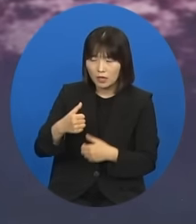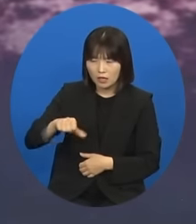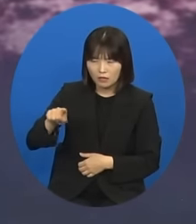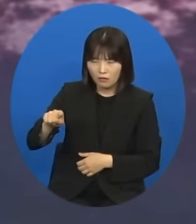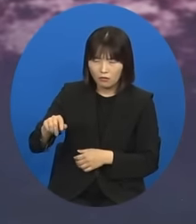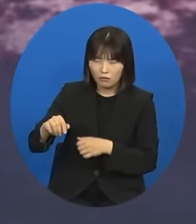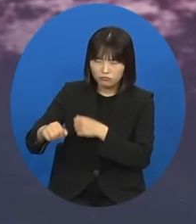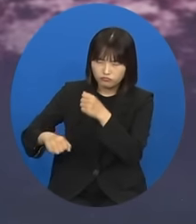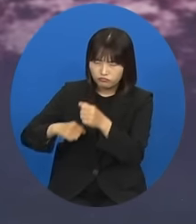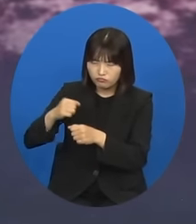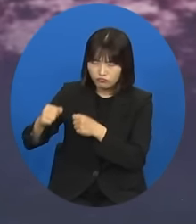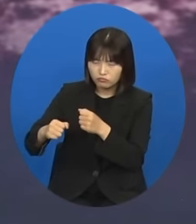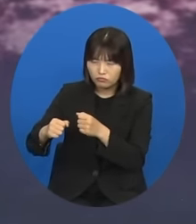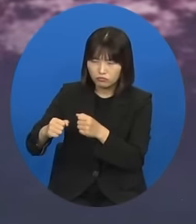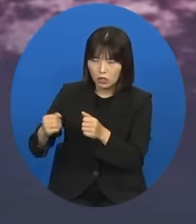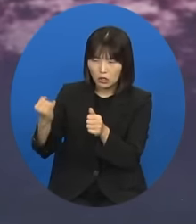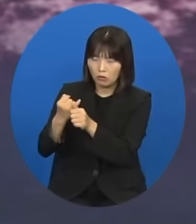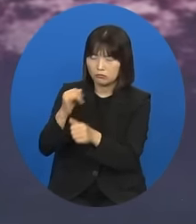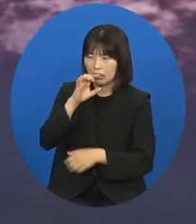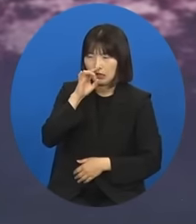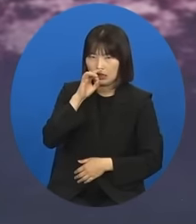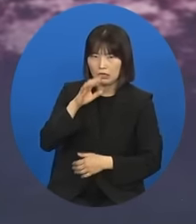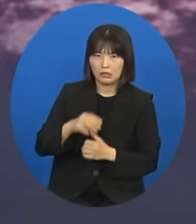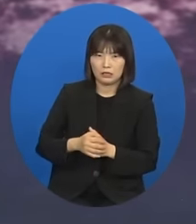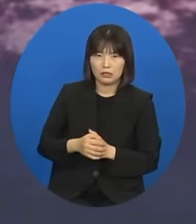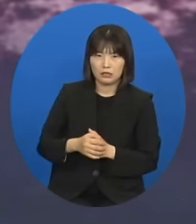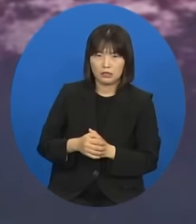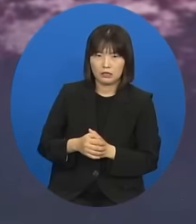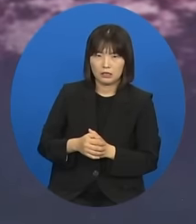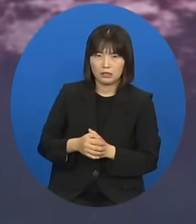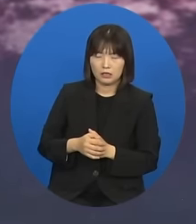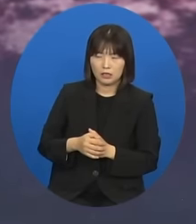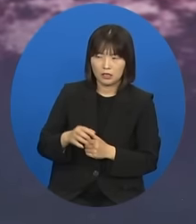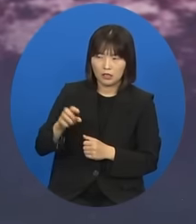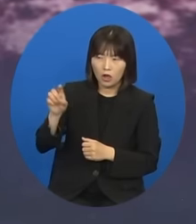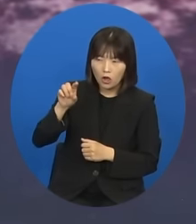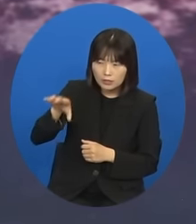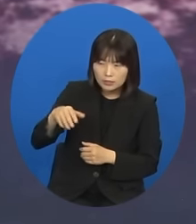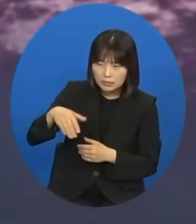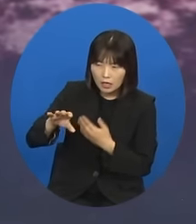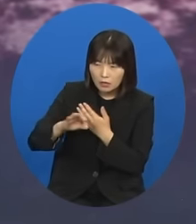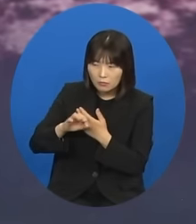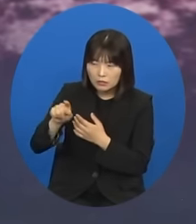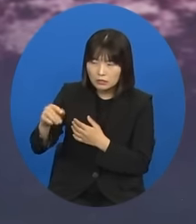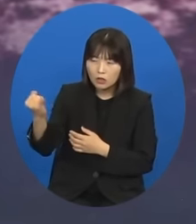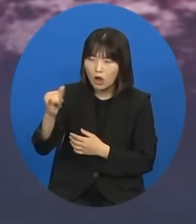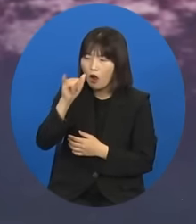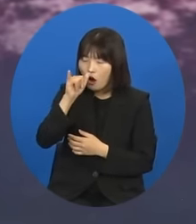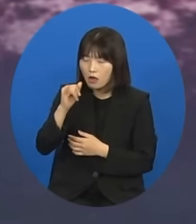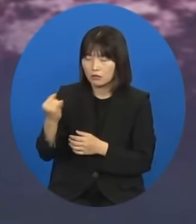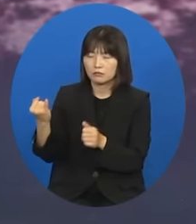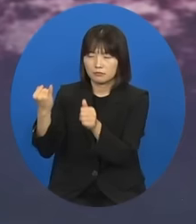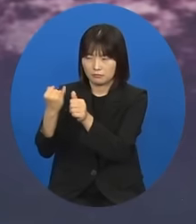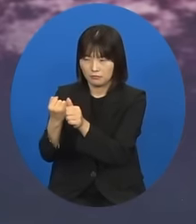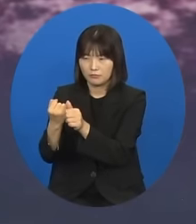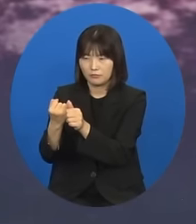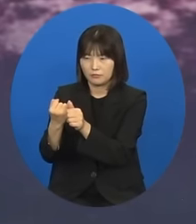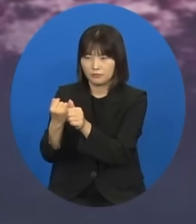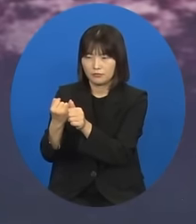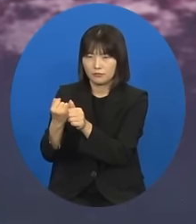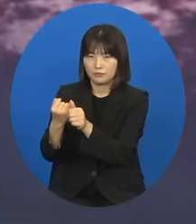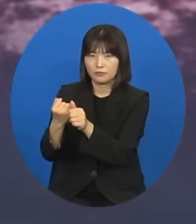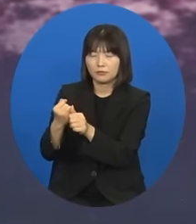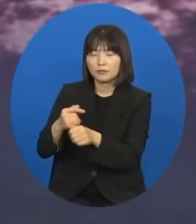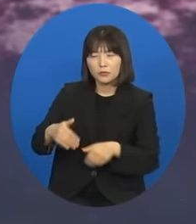결혼하면 안 돼 거기 가면 누가 있을 거야 거기에서 여자를 만나야 돼 누가 이렇게 얘기한다고 이삭이요